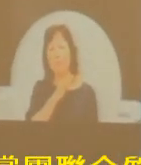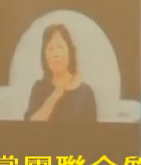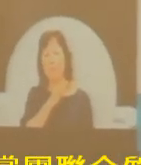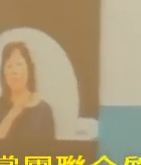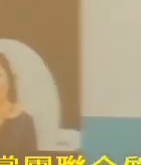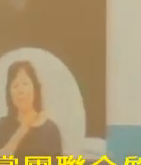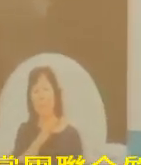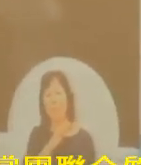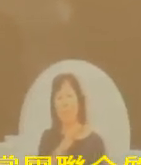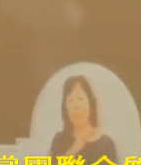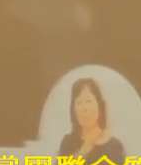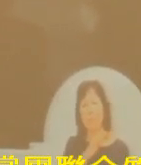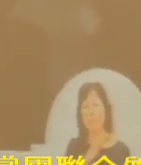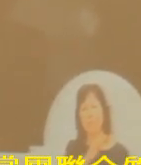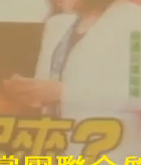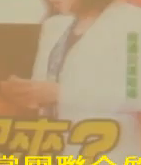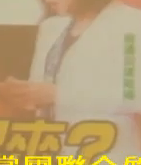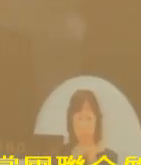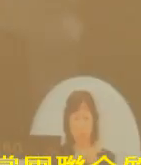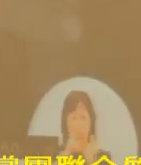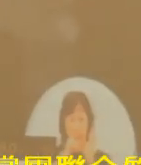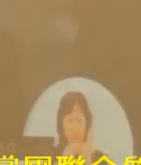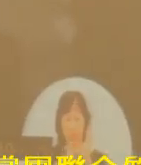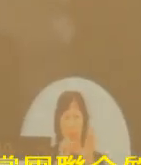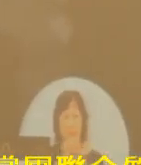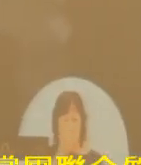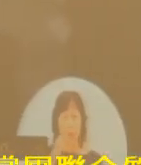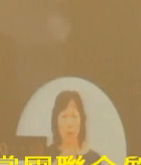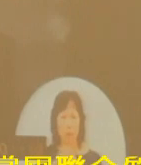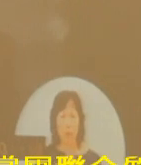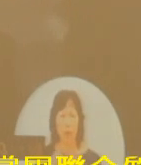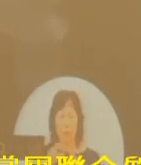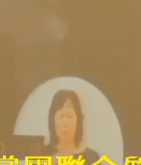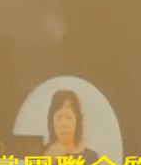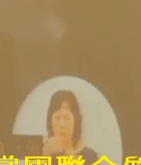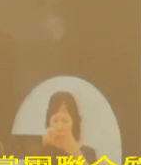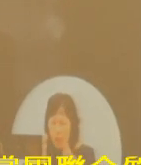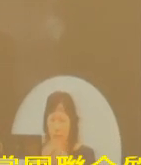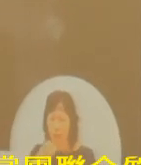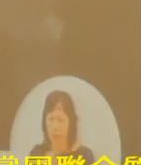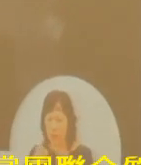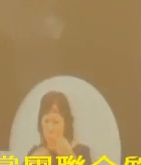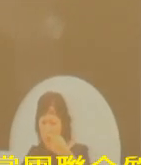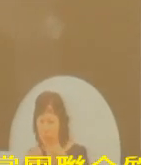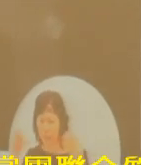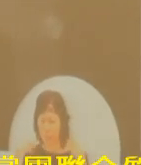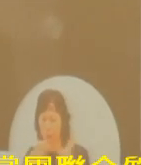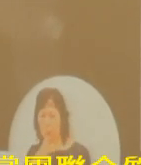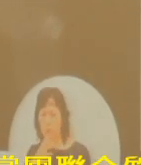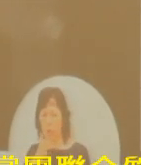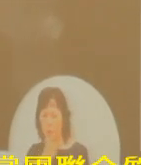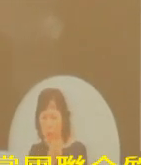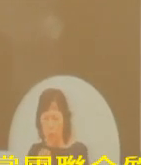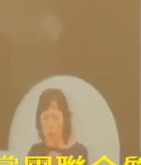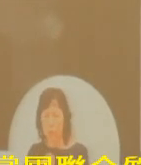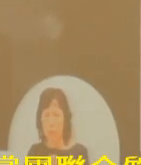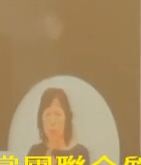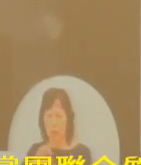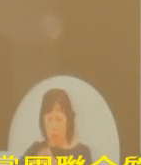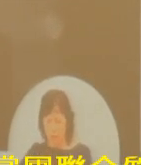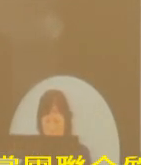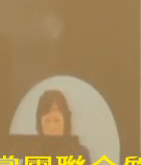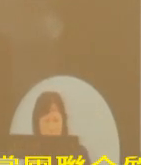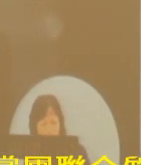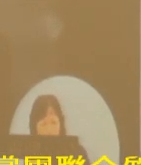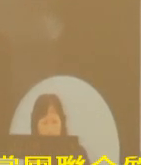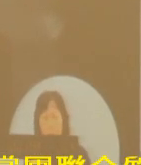来，叔再播一次，让他听到。 你刚刚把话题打光打到中间，那观点讲，这是做失